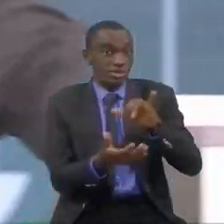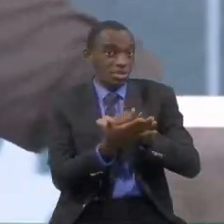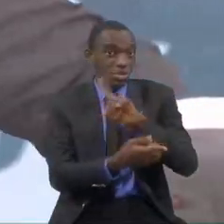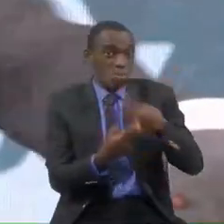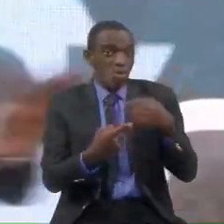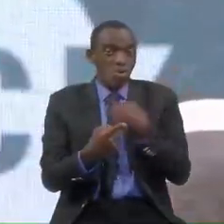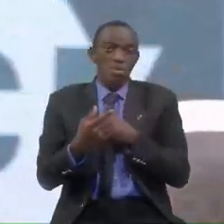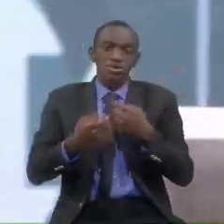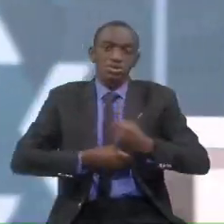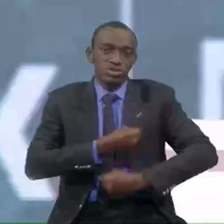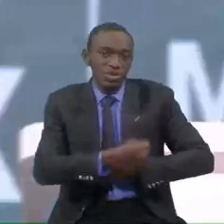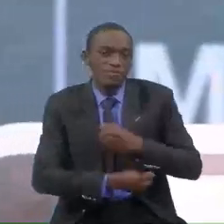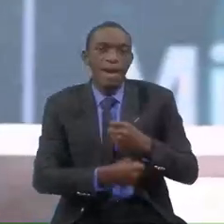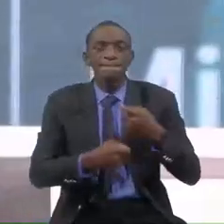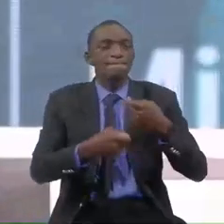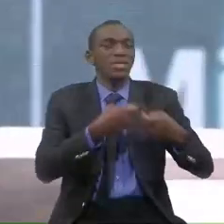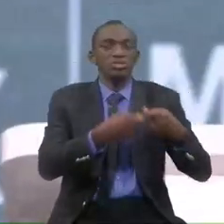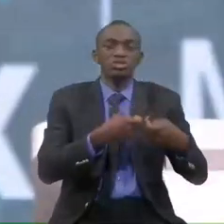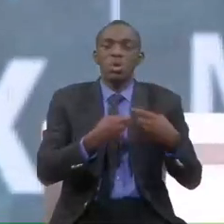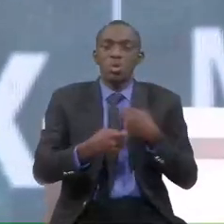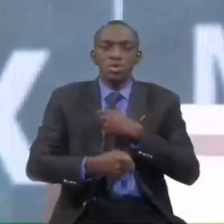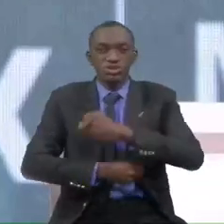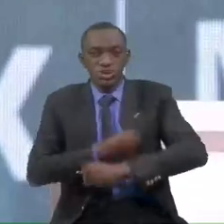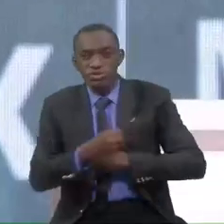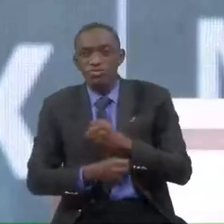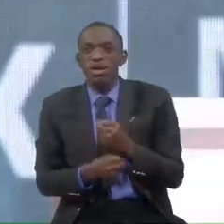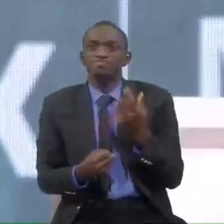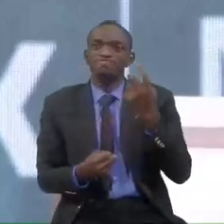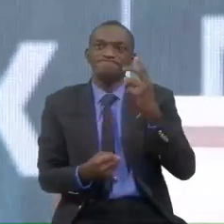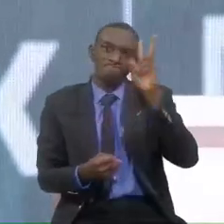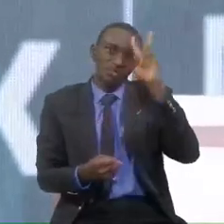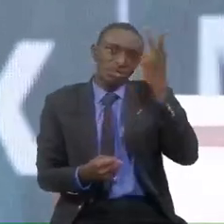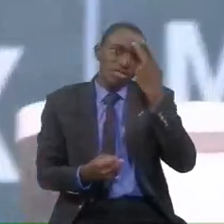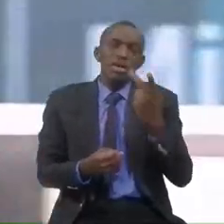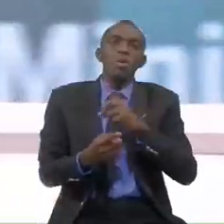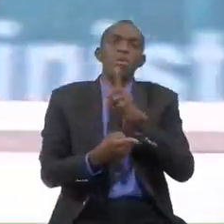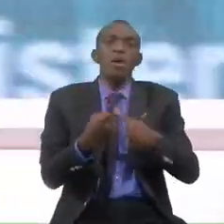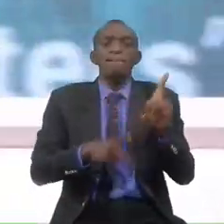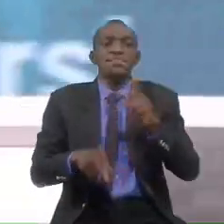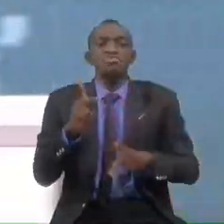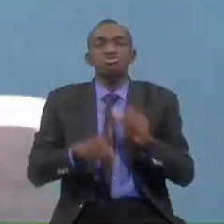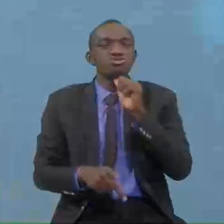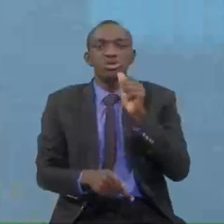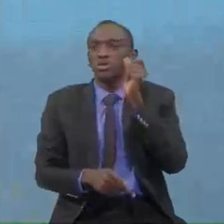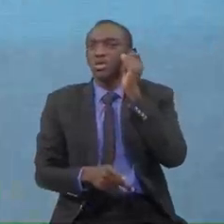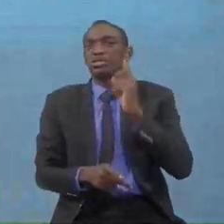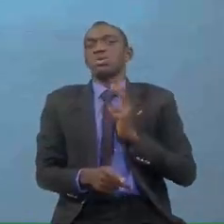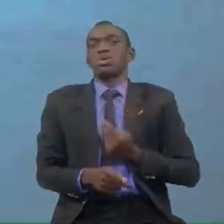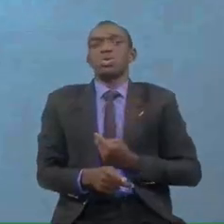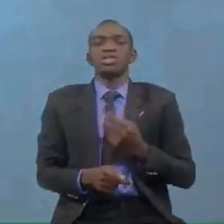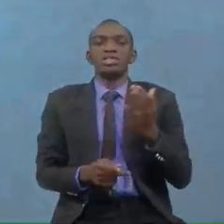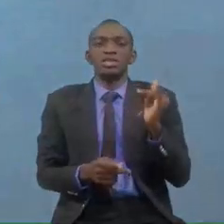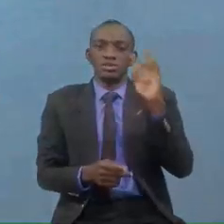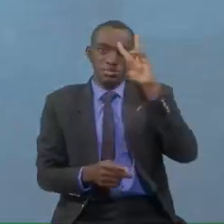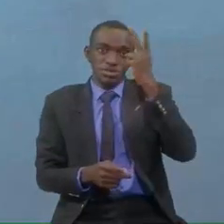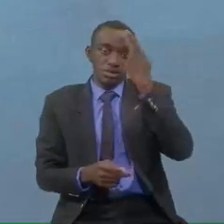lorsqu'on est persécuté, lorsqu'on est mal compris, lorsque les gens nous interprètent mal?